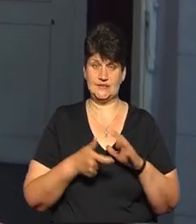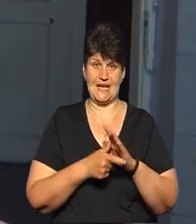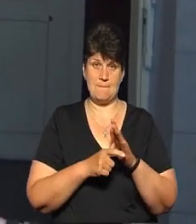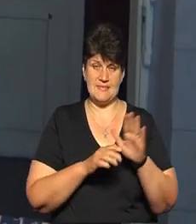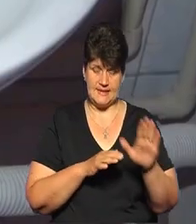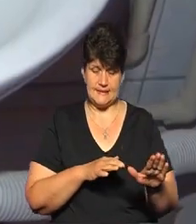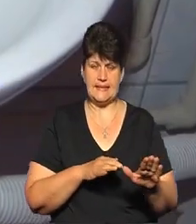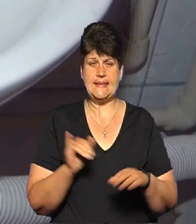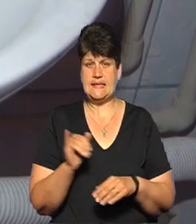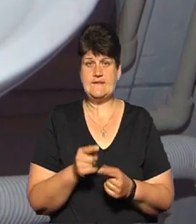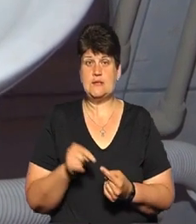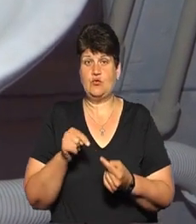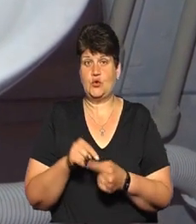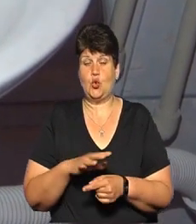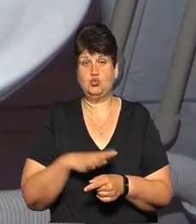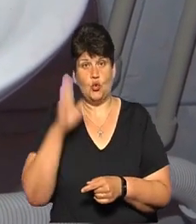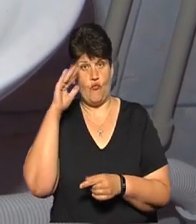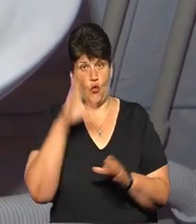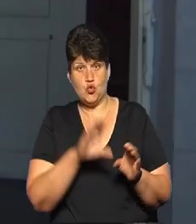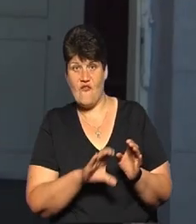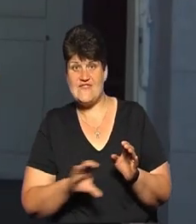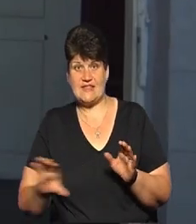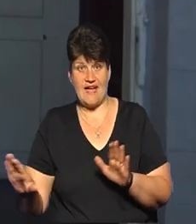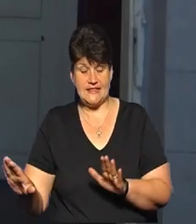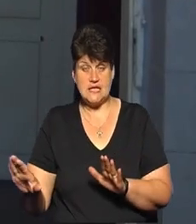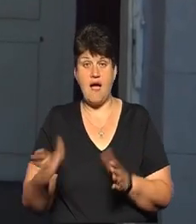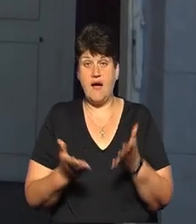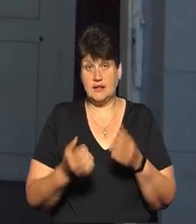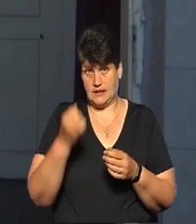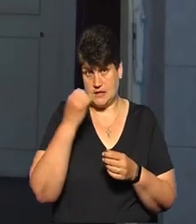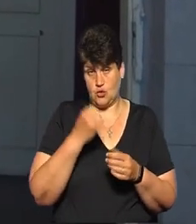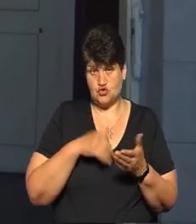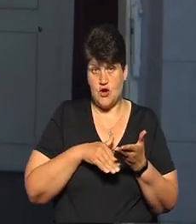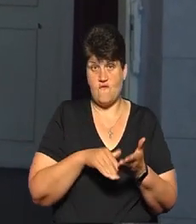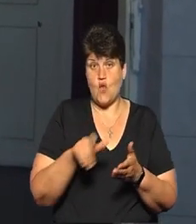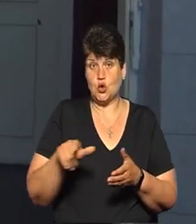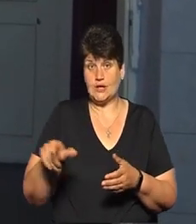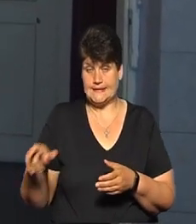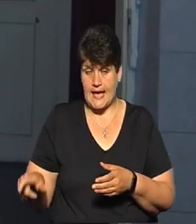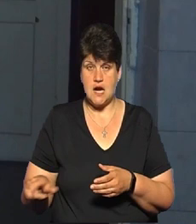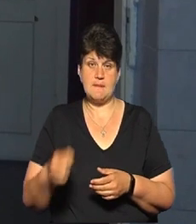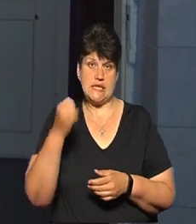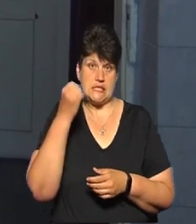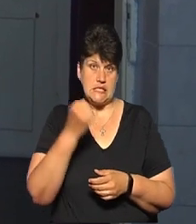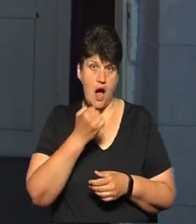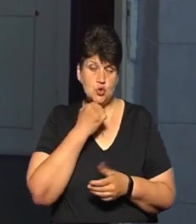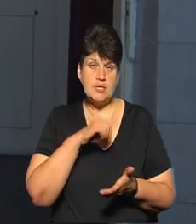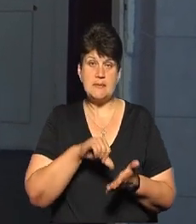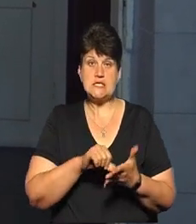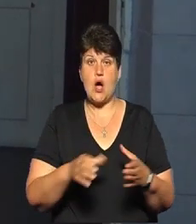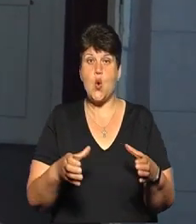відповідно, було водовідведення. Але дякуючи волонтерам, дякуючи представникам